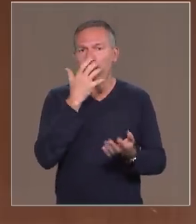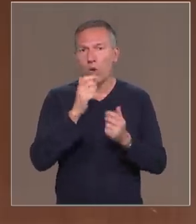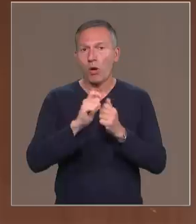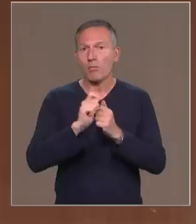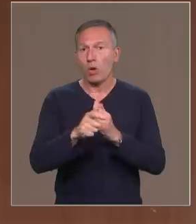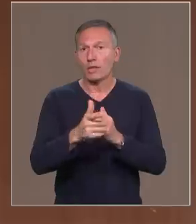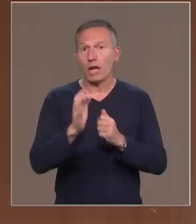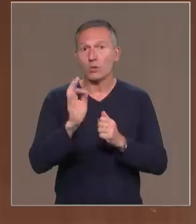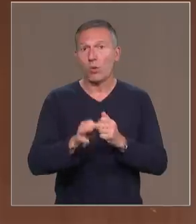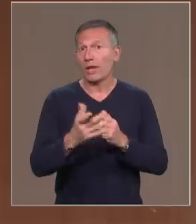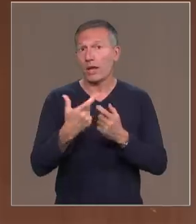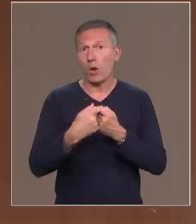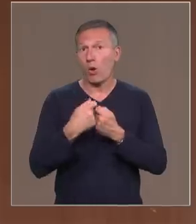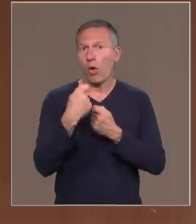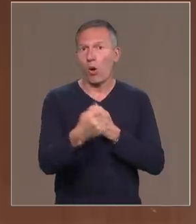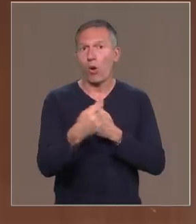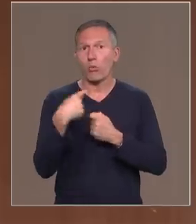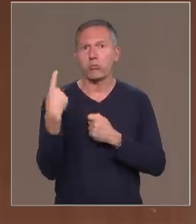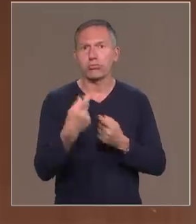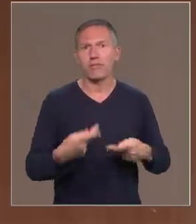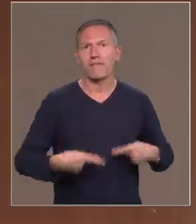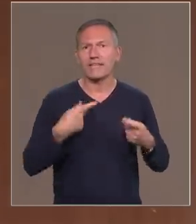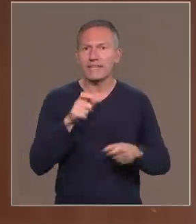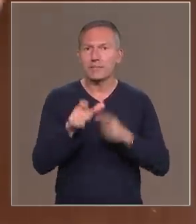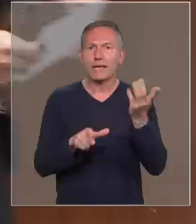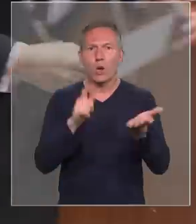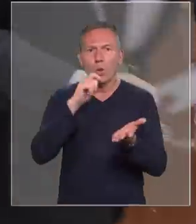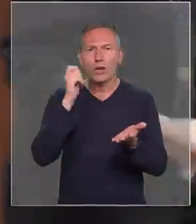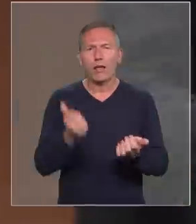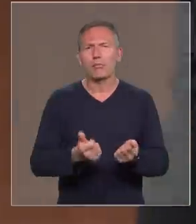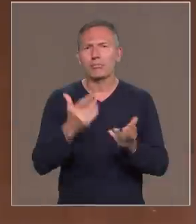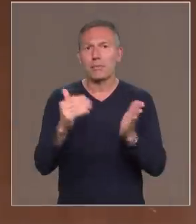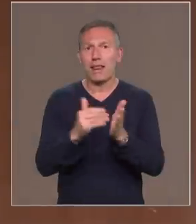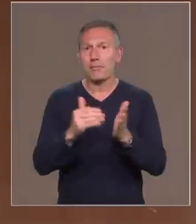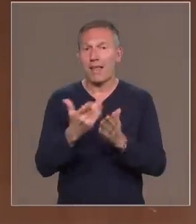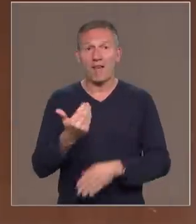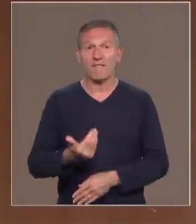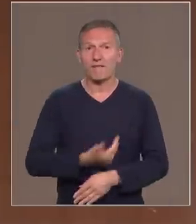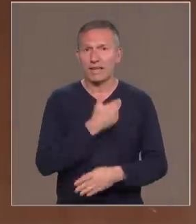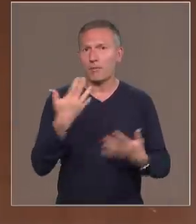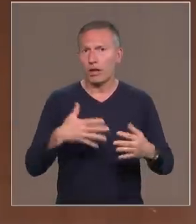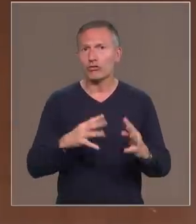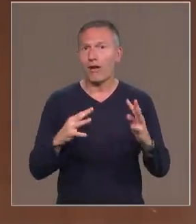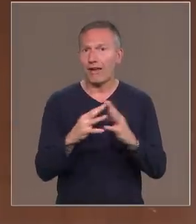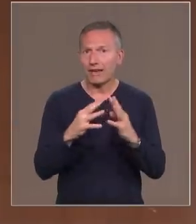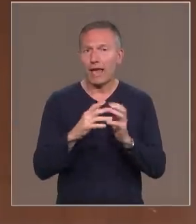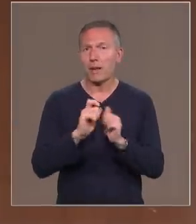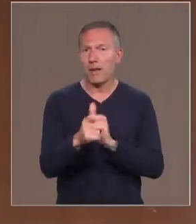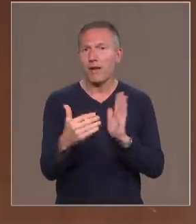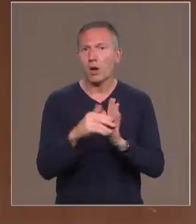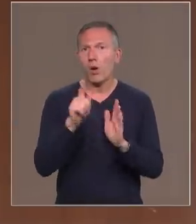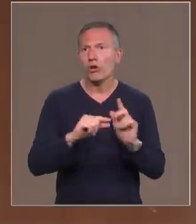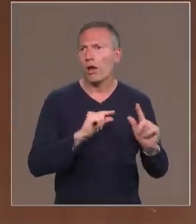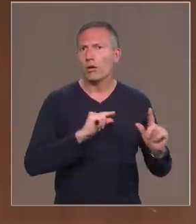des conséquences durables sur la vie de milliers d'Ukrainiens déjà meurtris par la guerre et qui ont dû être